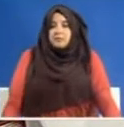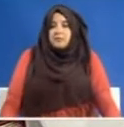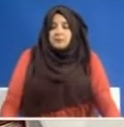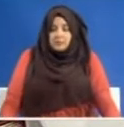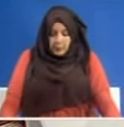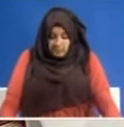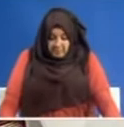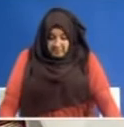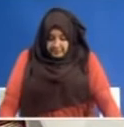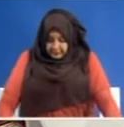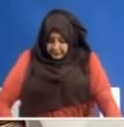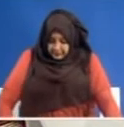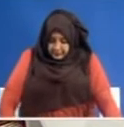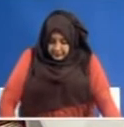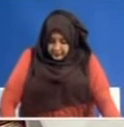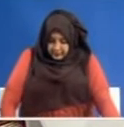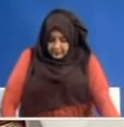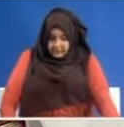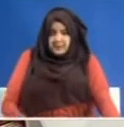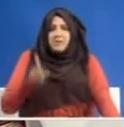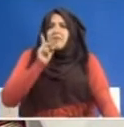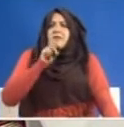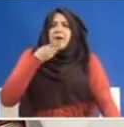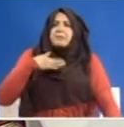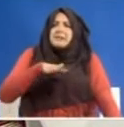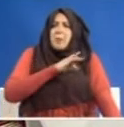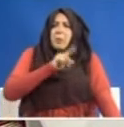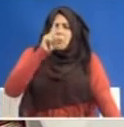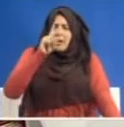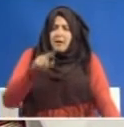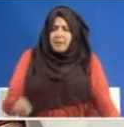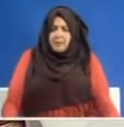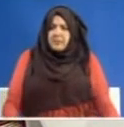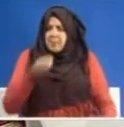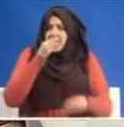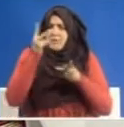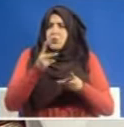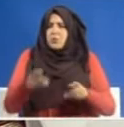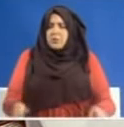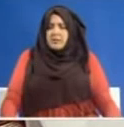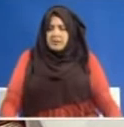من معنا؟ السلام عليكم. وعليكم السلام ورحمه الله وبركاته، اهلا وسهلا بك اختي الكريمه.